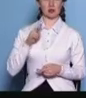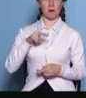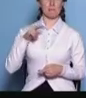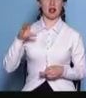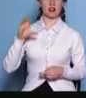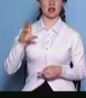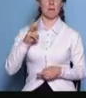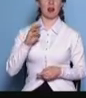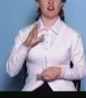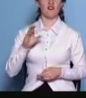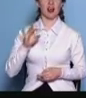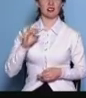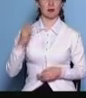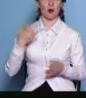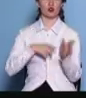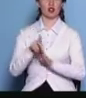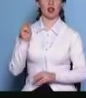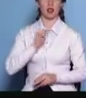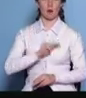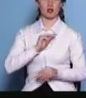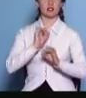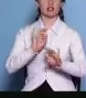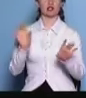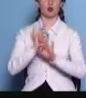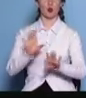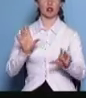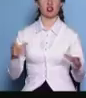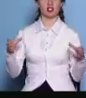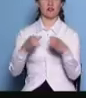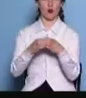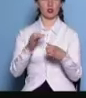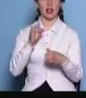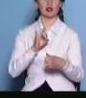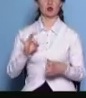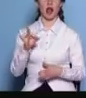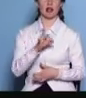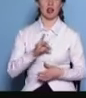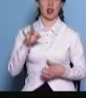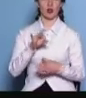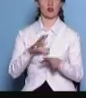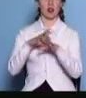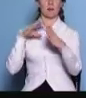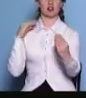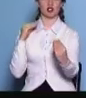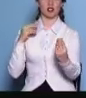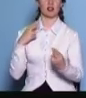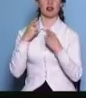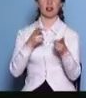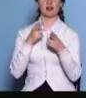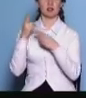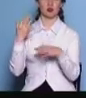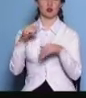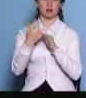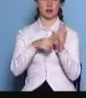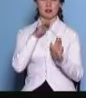Владимир Матвеев. Рабочую смену начинает с инструктажа и общего развода. Индустриальный район на машине патрулирует 17 лет. Некоторые уже